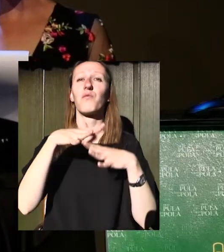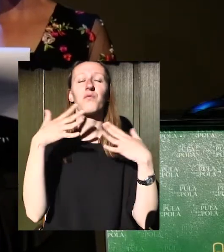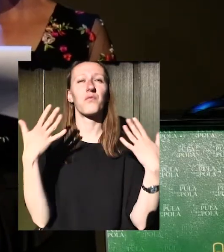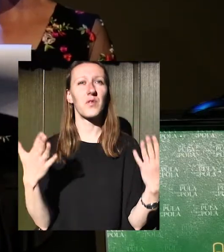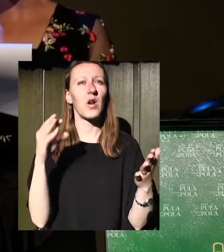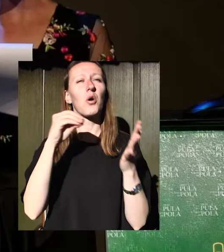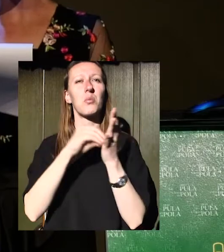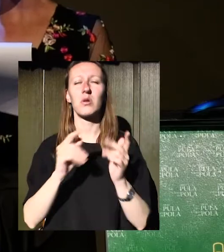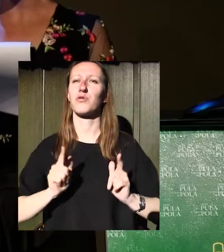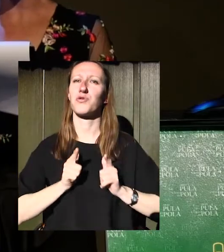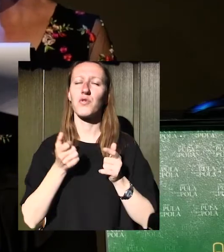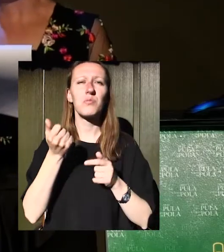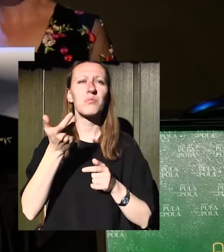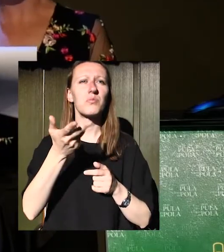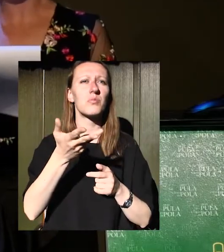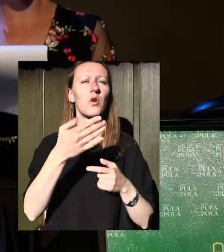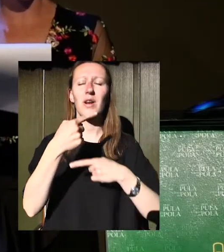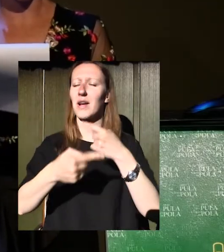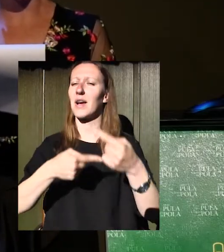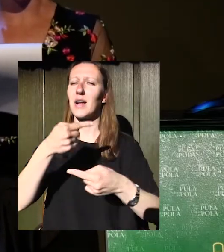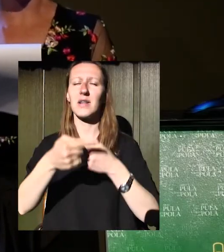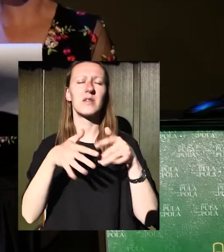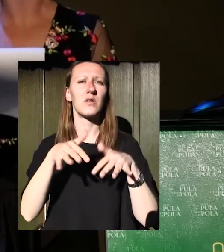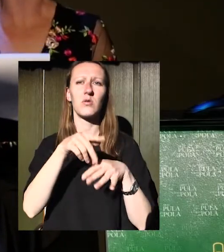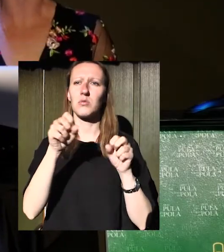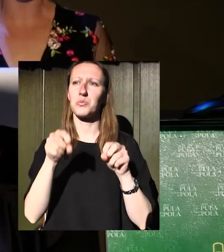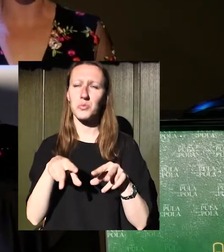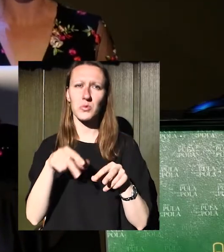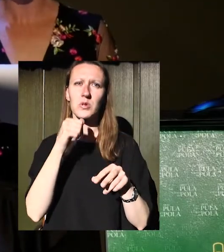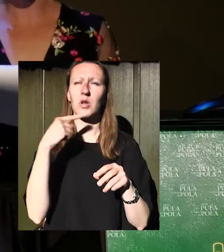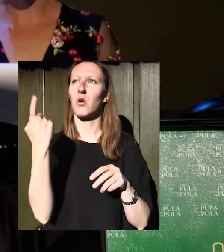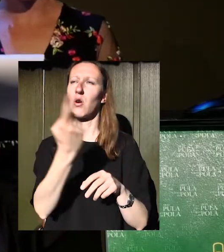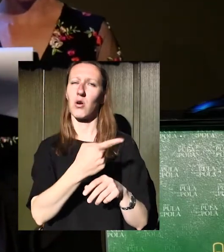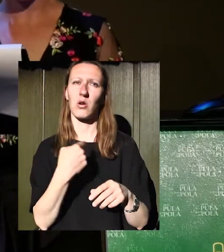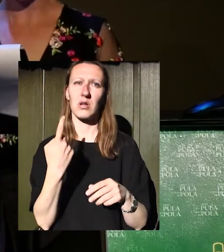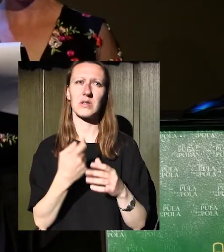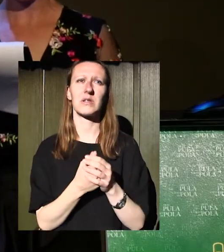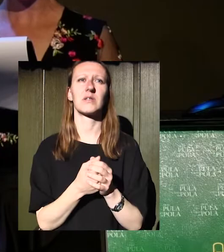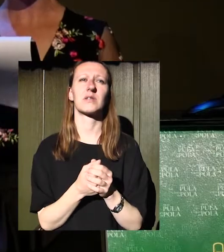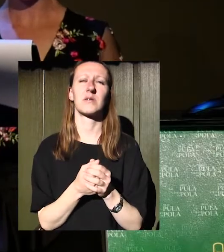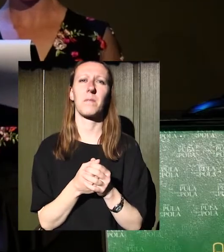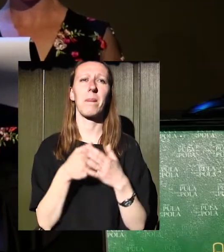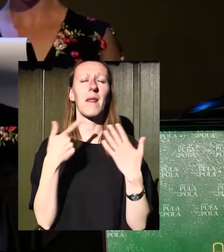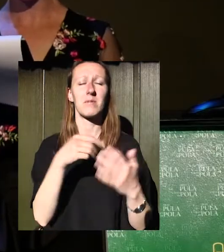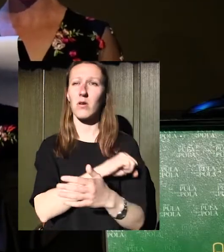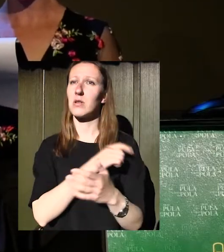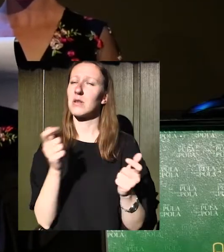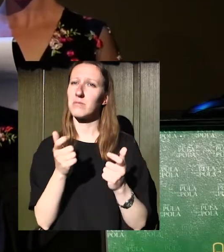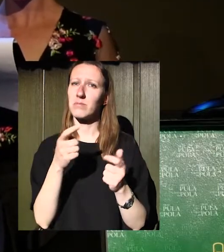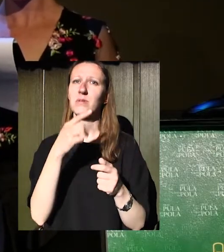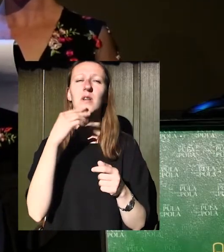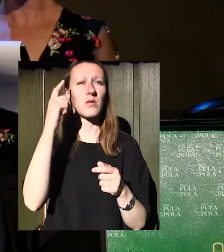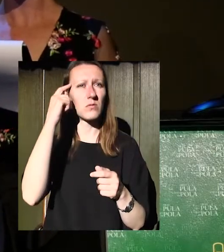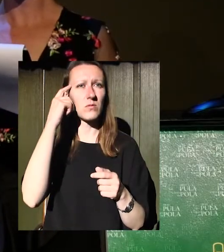U velikoj mjeri obilježio živote brojnih generacija stanovnika Pule i okolice. Per i 70 anni di attività nel